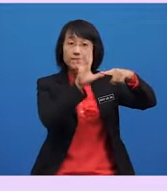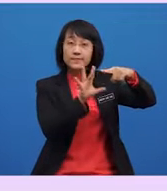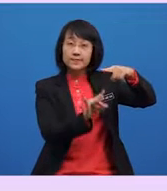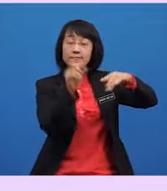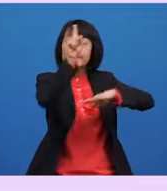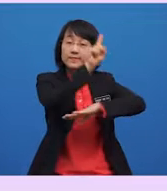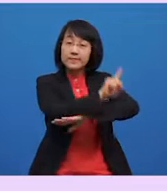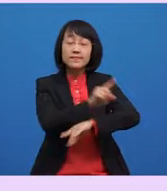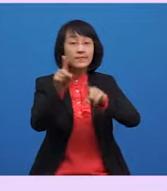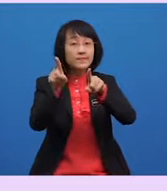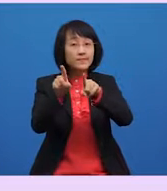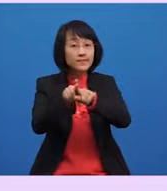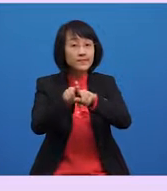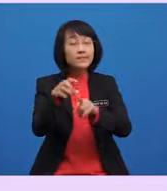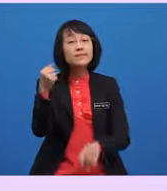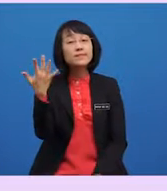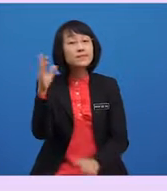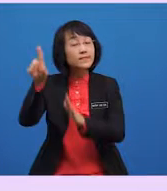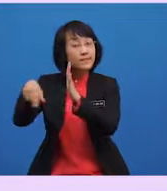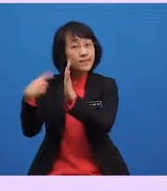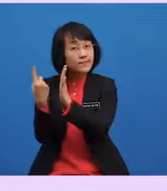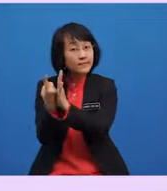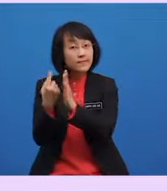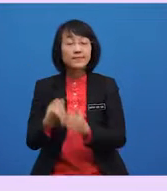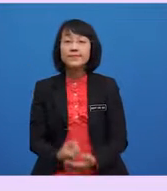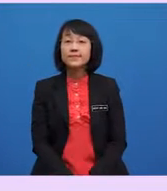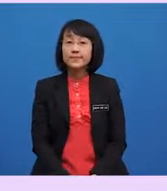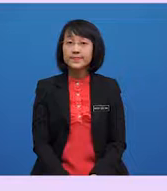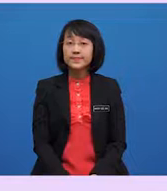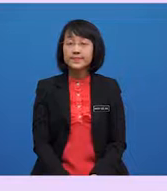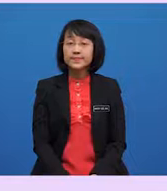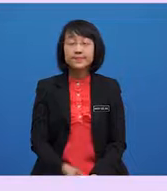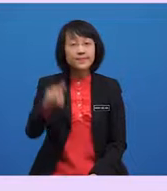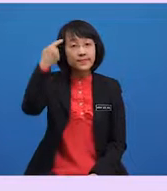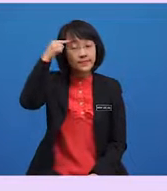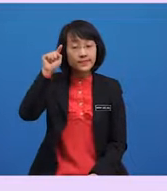3/8 hari sama dengan berapa jam?